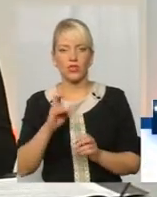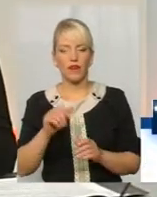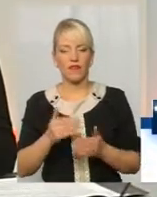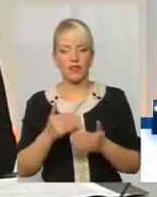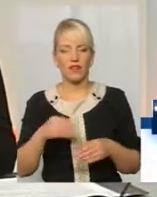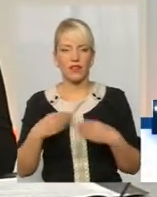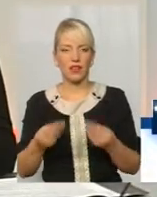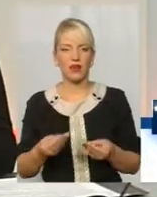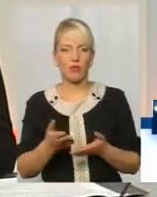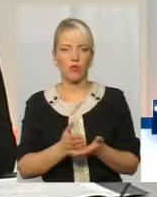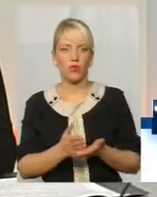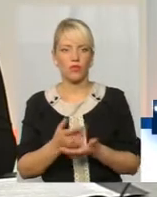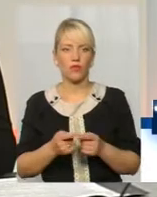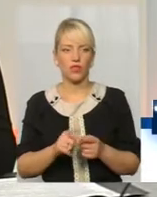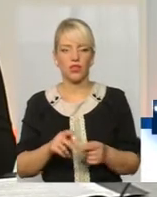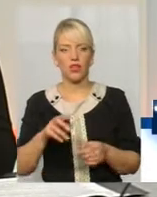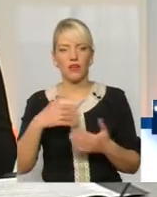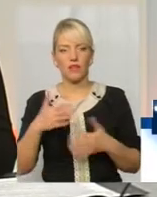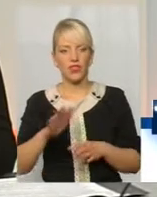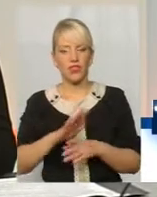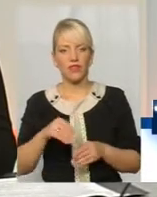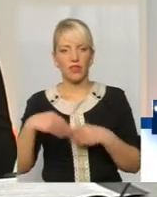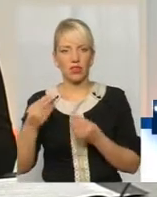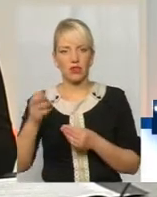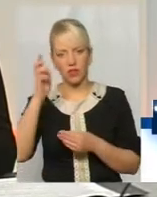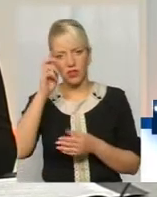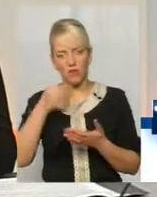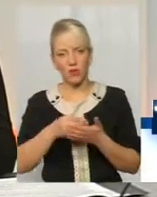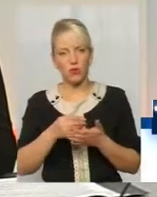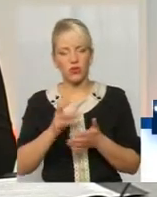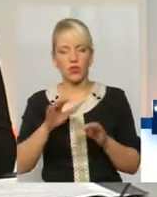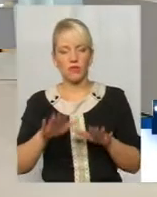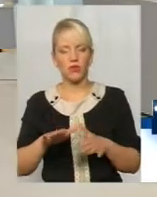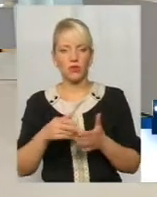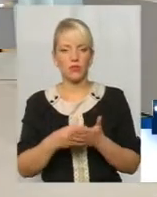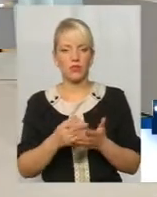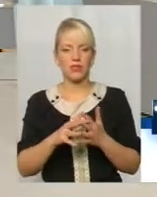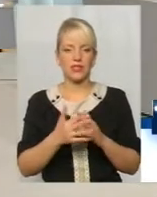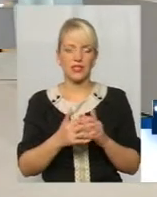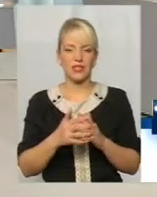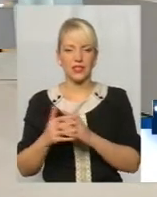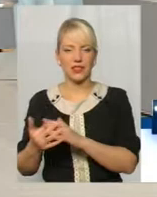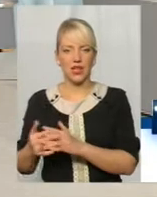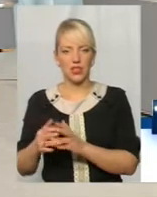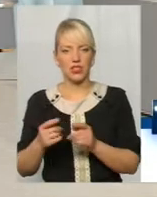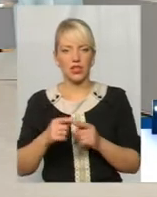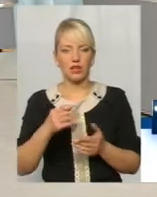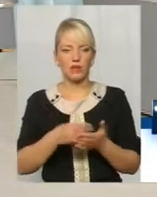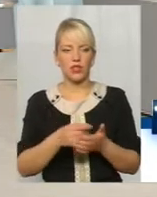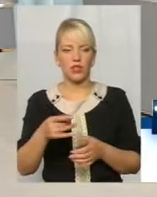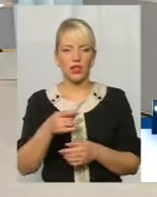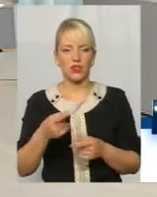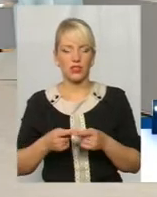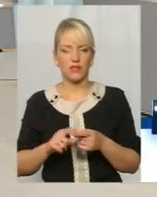місцевих бюджетах, вони вже не надходять до державного бюджету, а вони йдуть до місцевих бюджетів, сільських, селищних, бюджетів району. Тобто